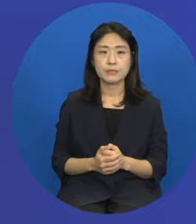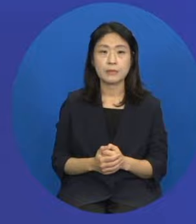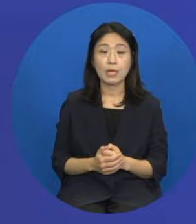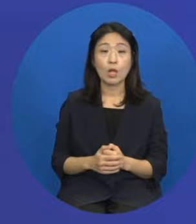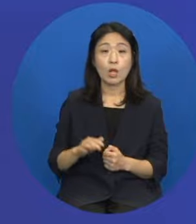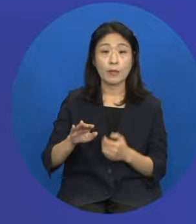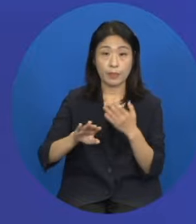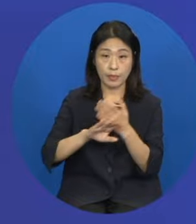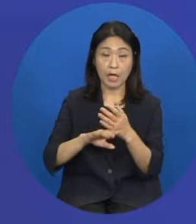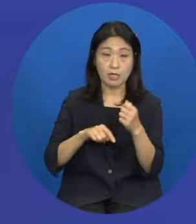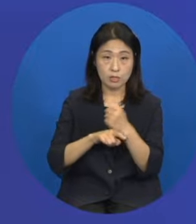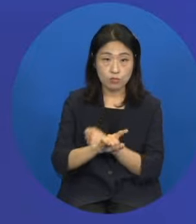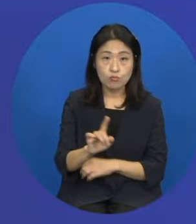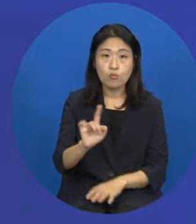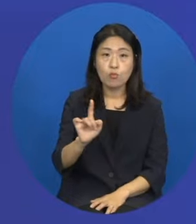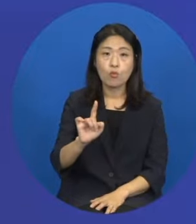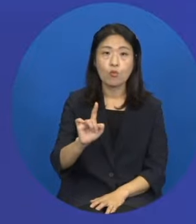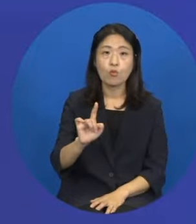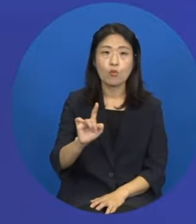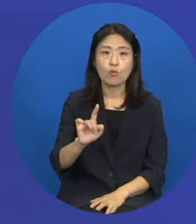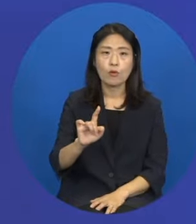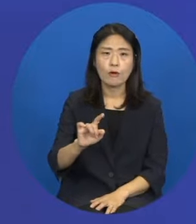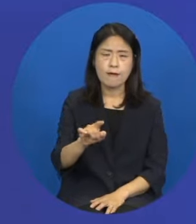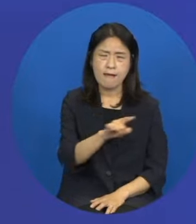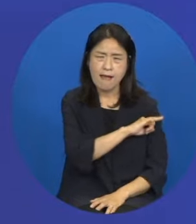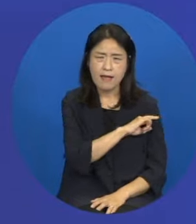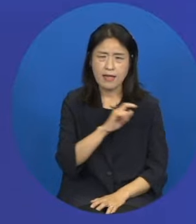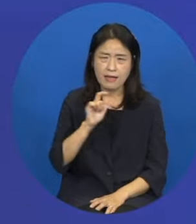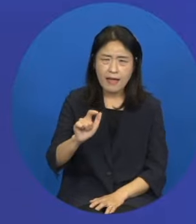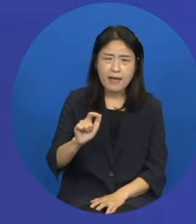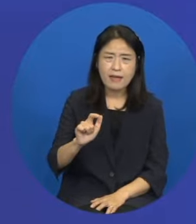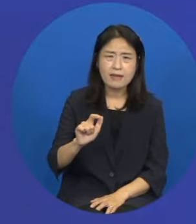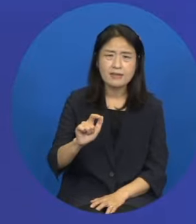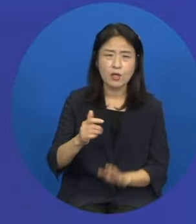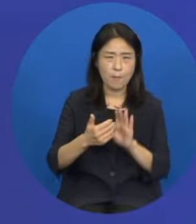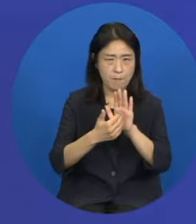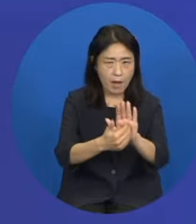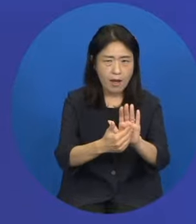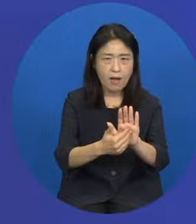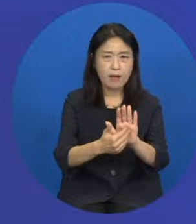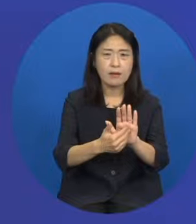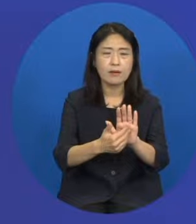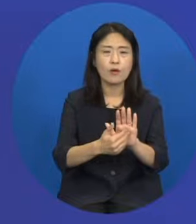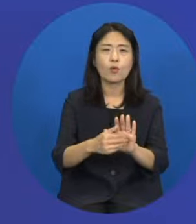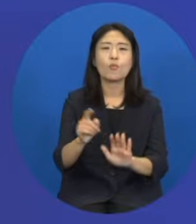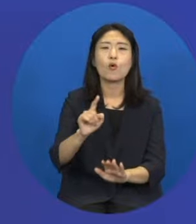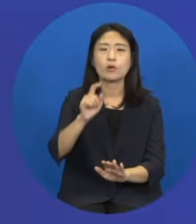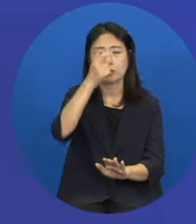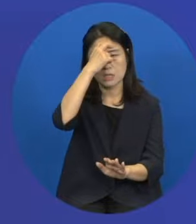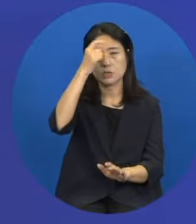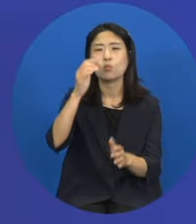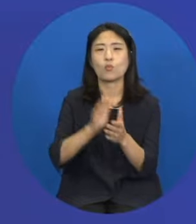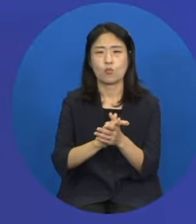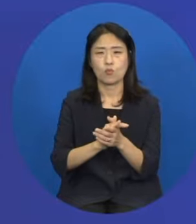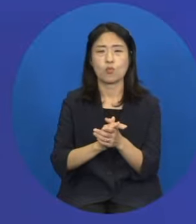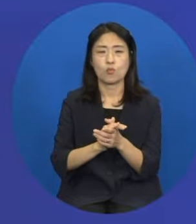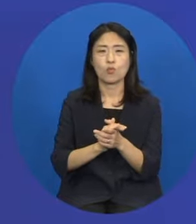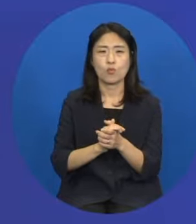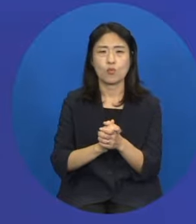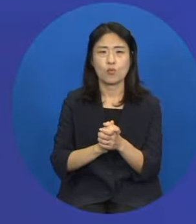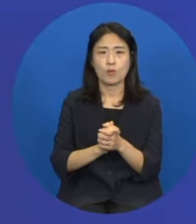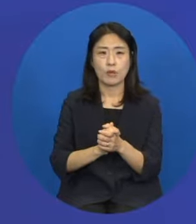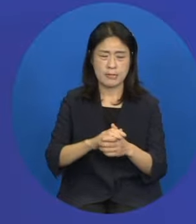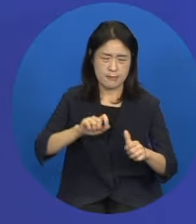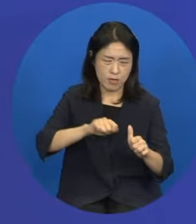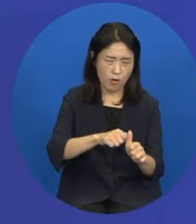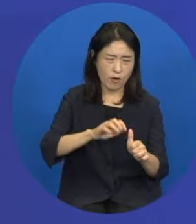이것입니다. 가장 강력한 저항과 그리스도인들이 가진 무기는 기도였기 때문에 그렇습니다. 저항과 핍박